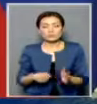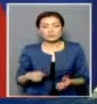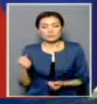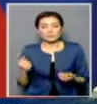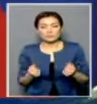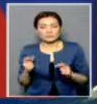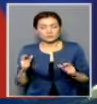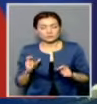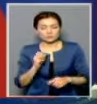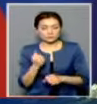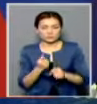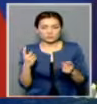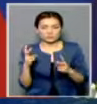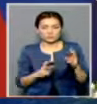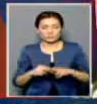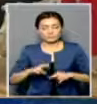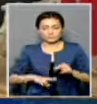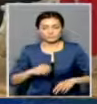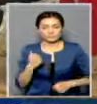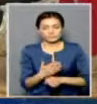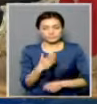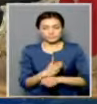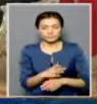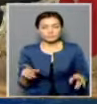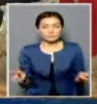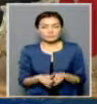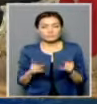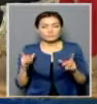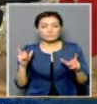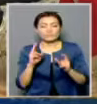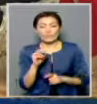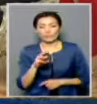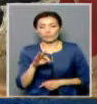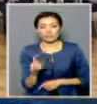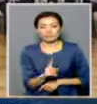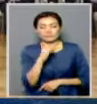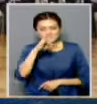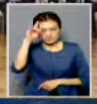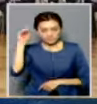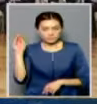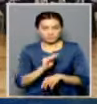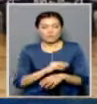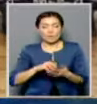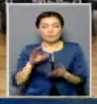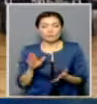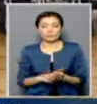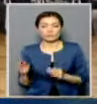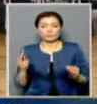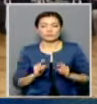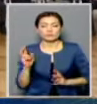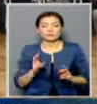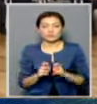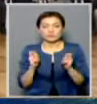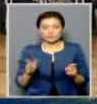көлік дөңгелектерін шығаратын ірі зауыт құрылысы жүріп жатыр. Ал әйгілі КамАЗ компаниясы Қазақстанда қосалқы бөлшектерін шығаратын бірнеше